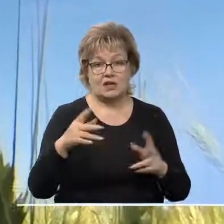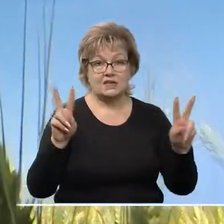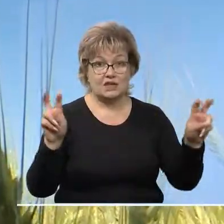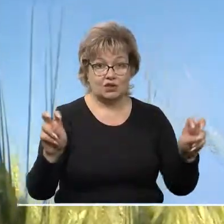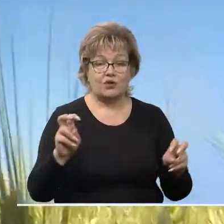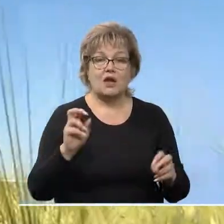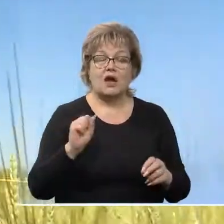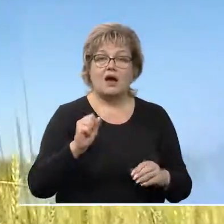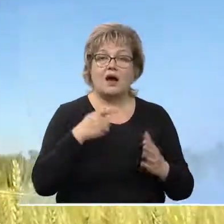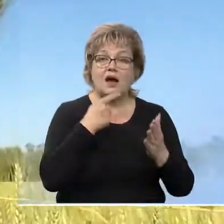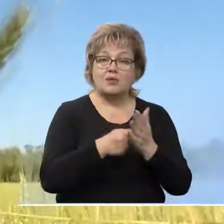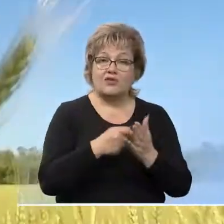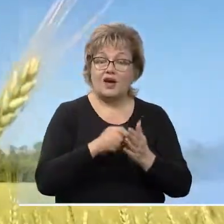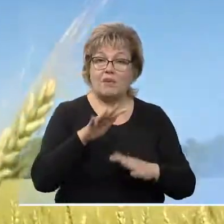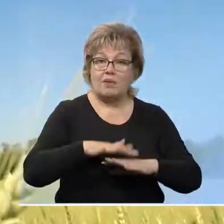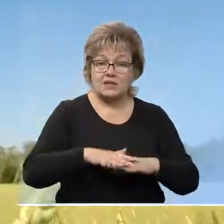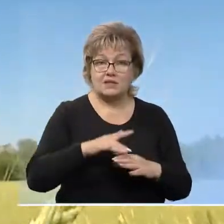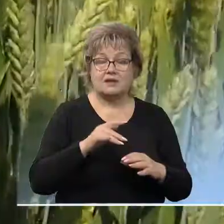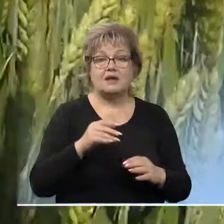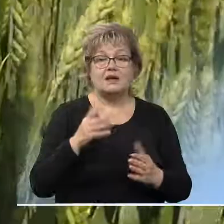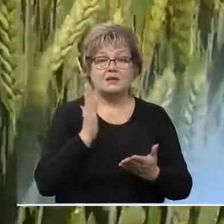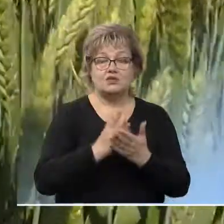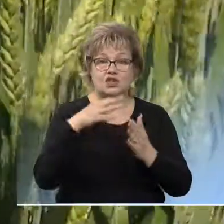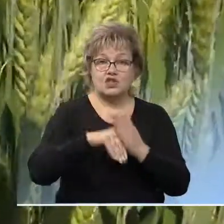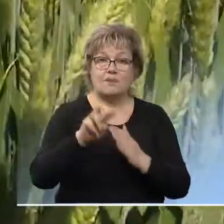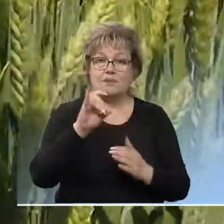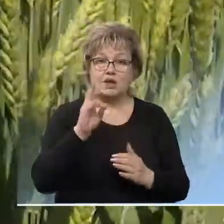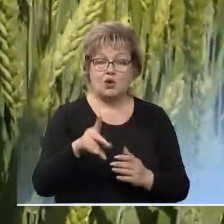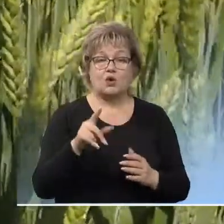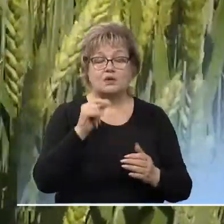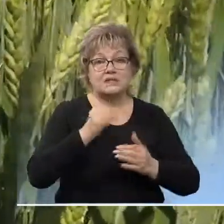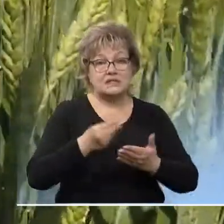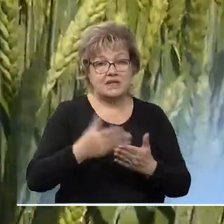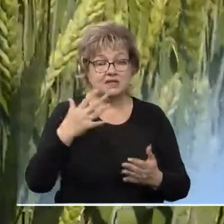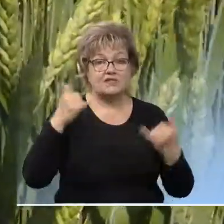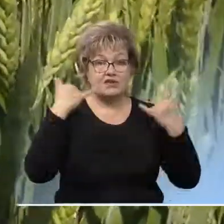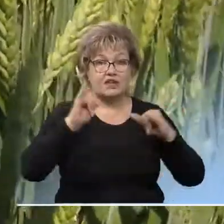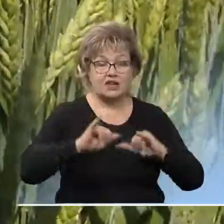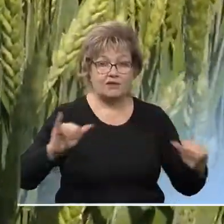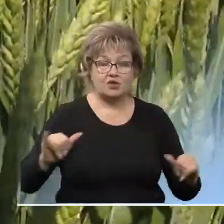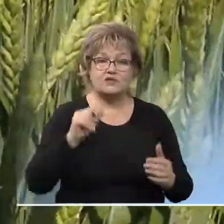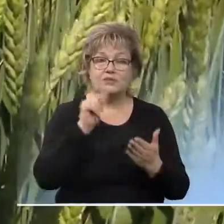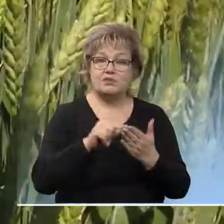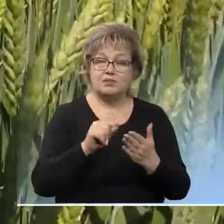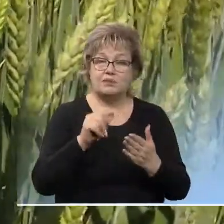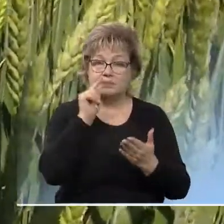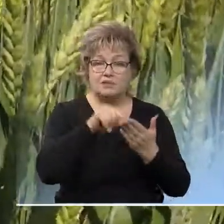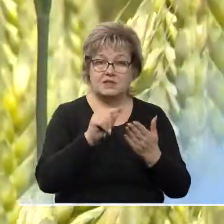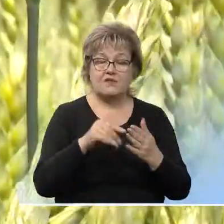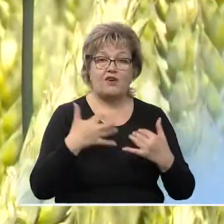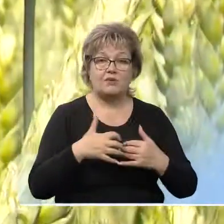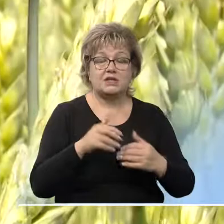сортов. Кормовая база, насыщенная белком, особенно ценится в животноводстве и птицеводстве. Семена из Тарасовского района